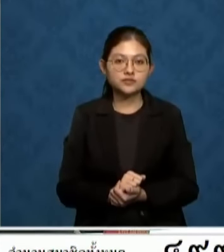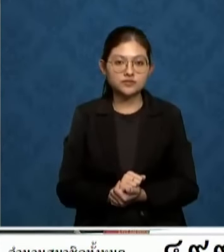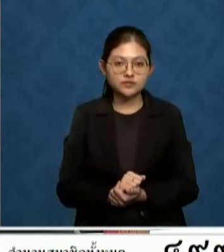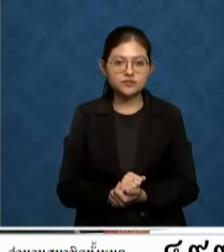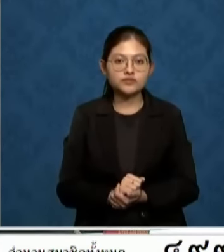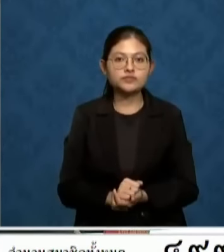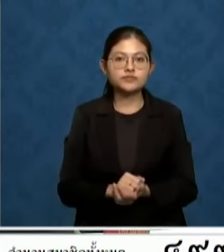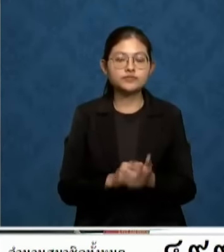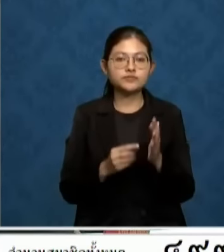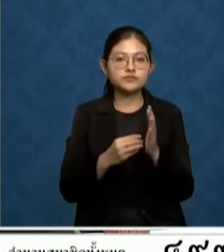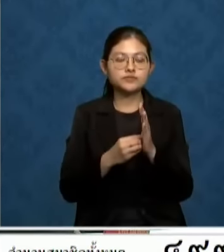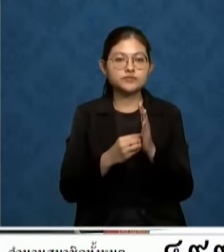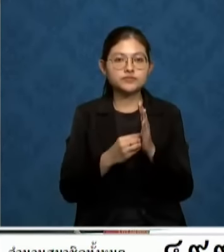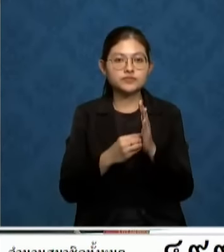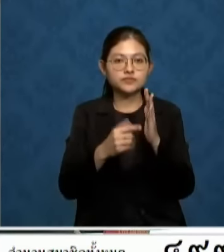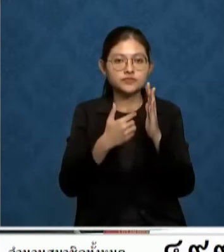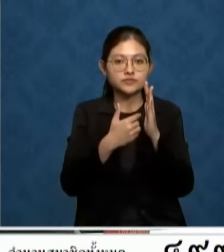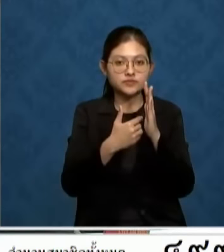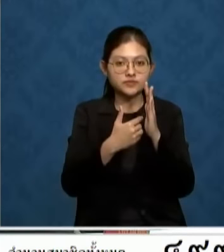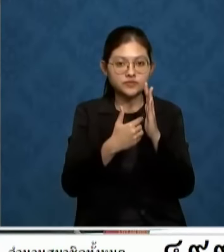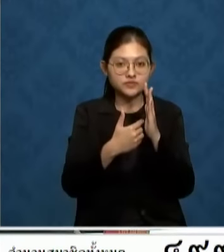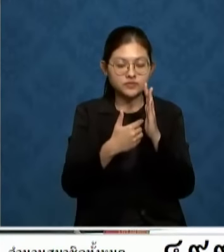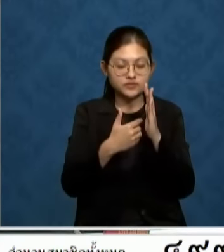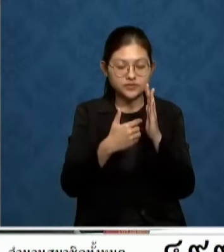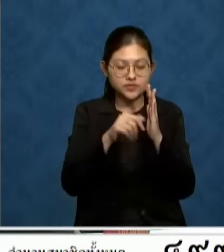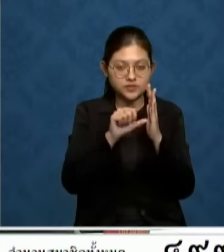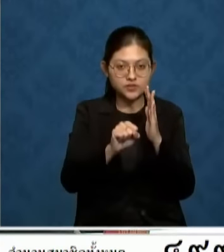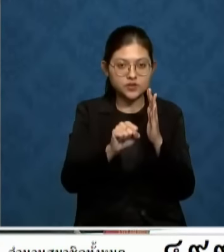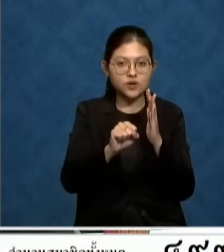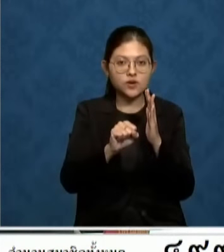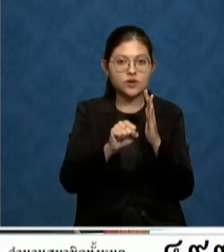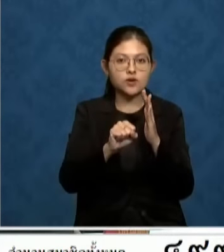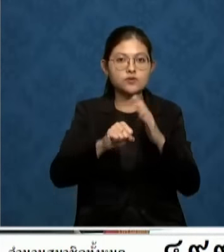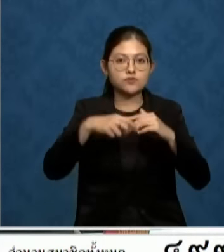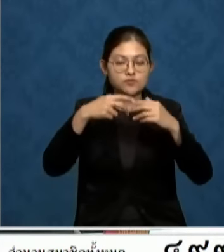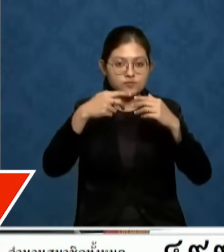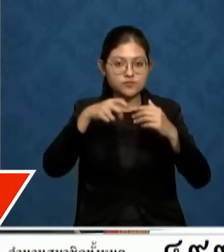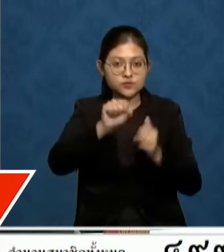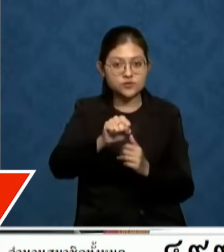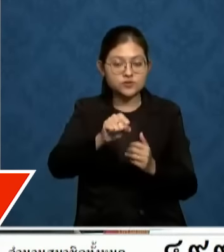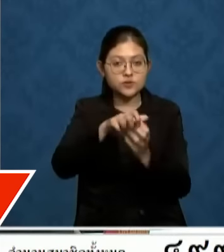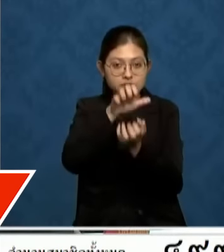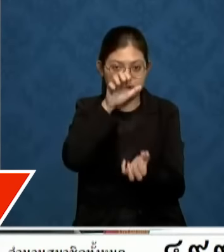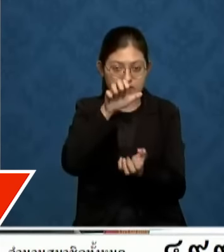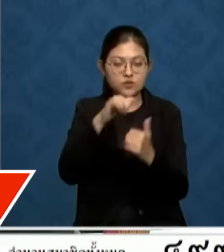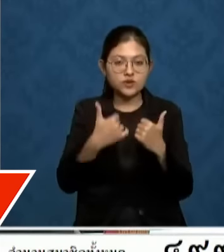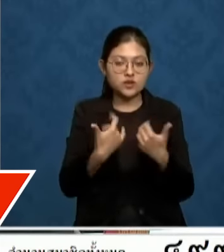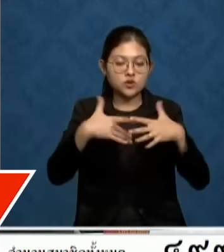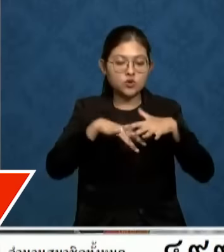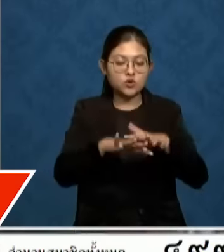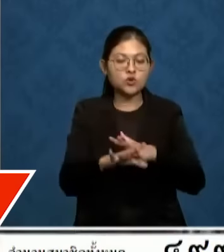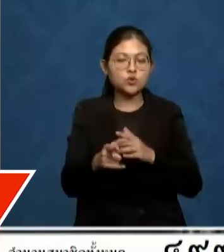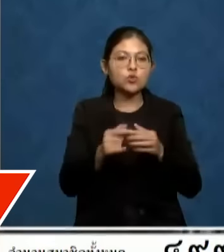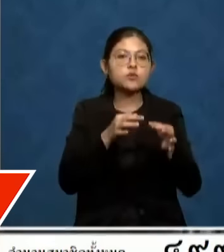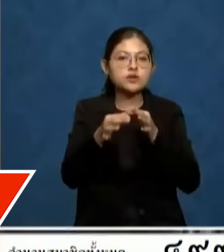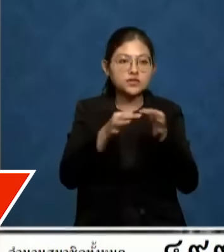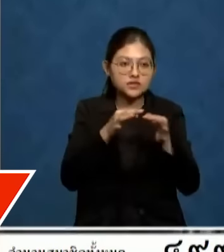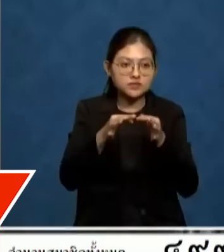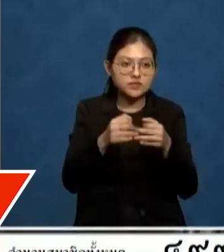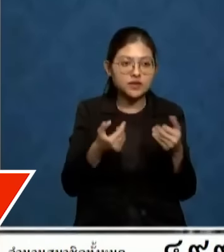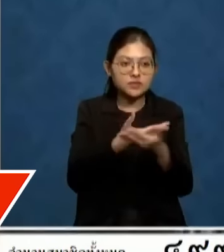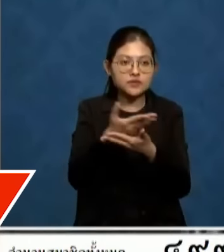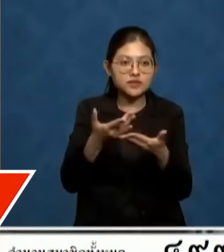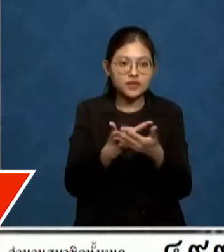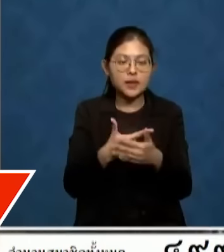พาแดงเฉพาะตำบลบางจากจังหวัดสมุทรปราการพรรคเก้าไกรวันนี้ผมขอร่วมอภิปรายยติด่วนเรื่องปัญหา